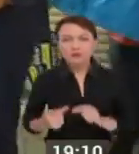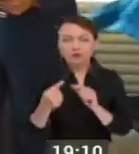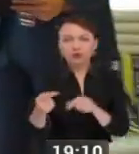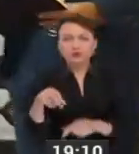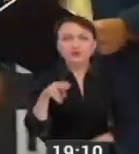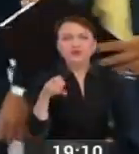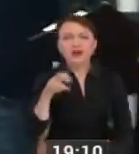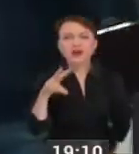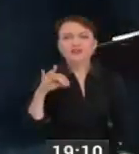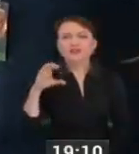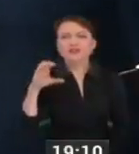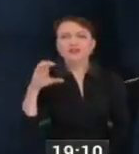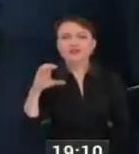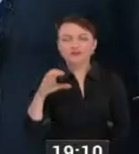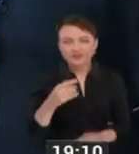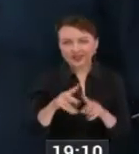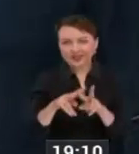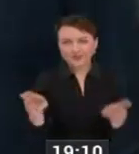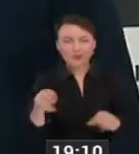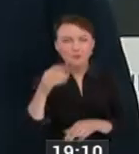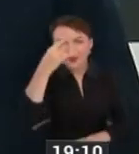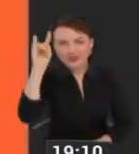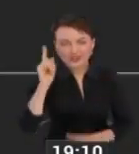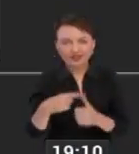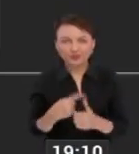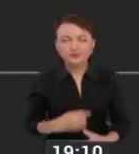Деніса Патріціо Морено.